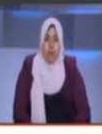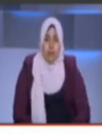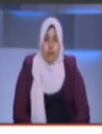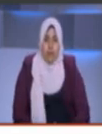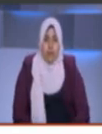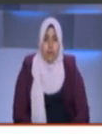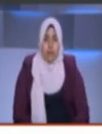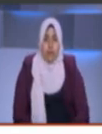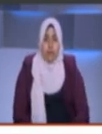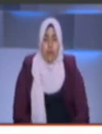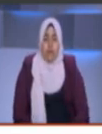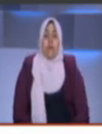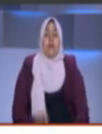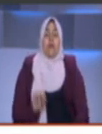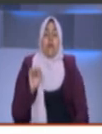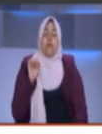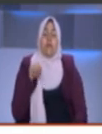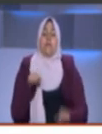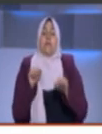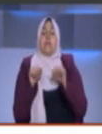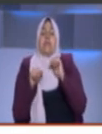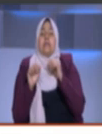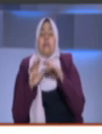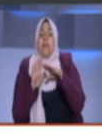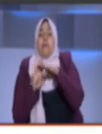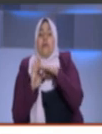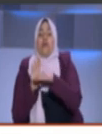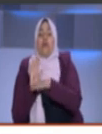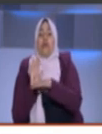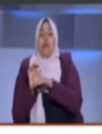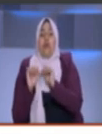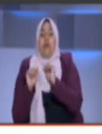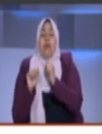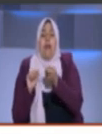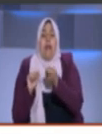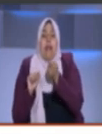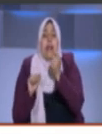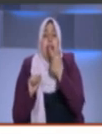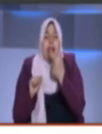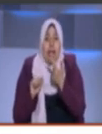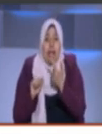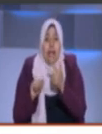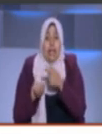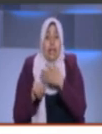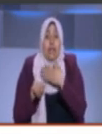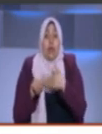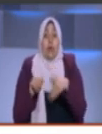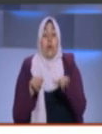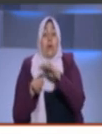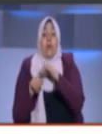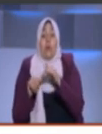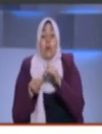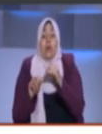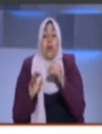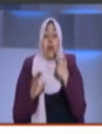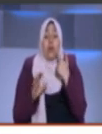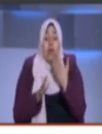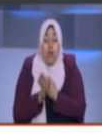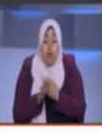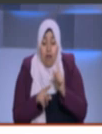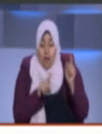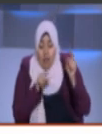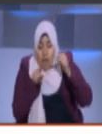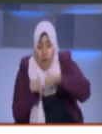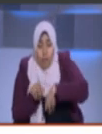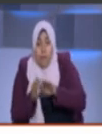طيب بالنسبة لبروتوكول العلاج دكتور عادل، يعني كل يعني لا يوجد حتى اللحظة